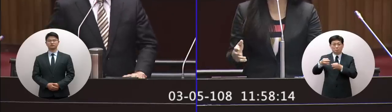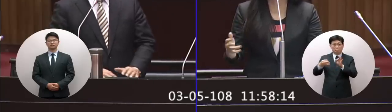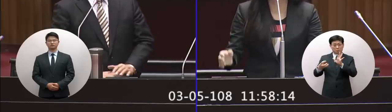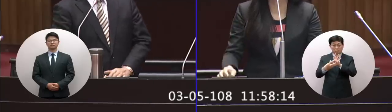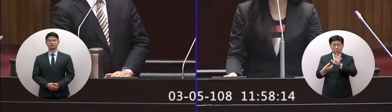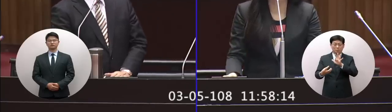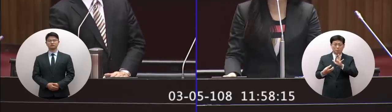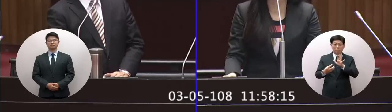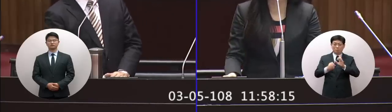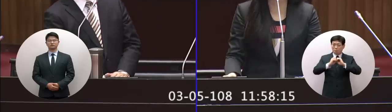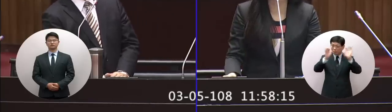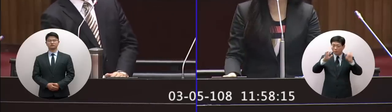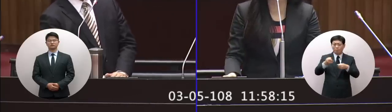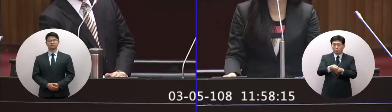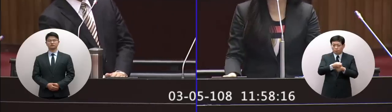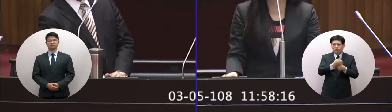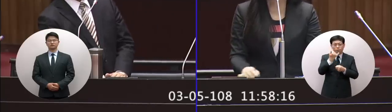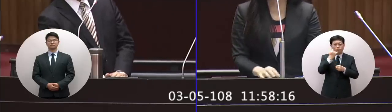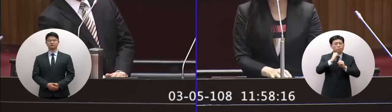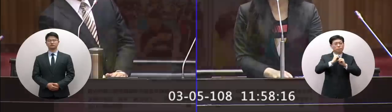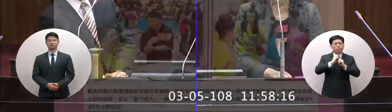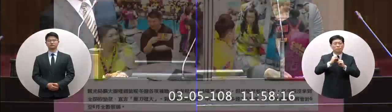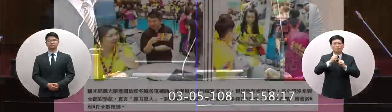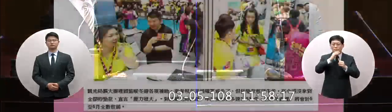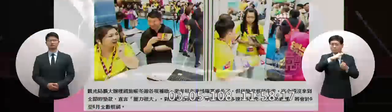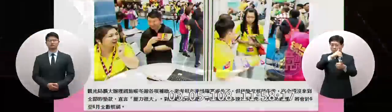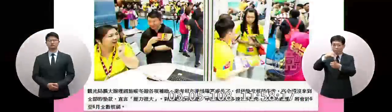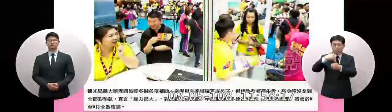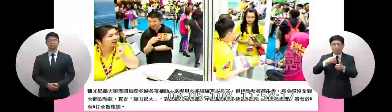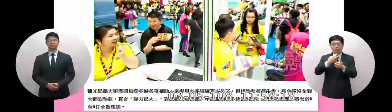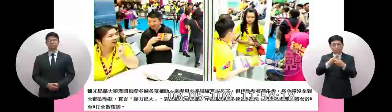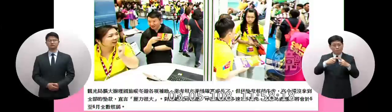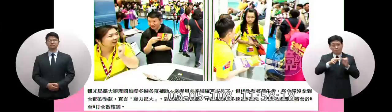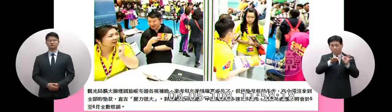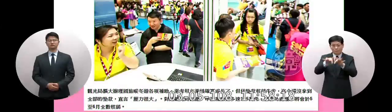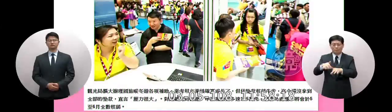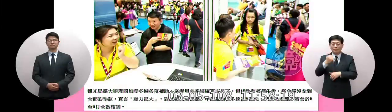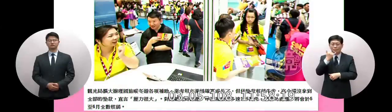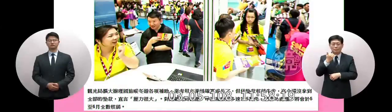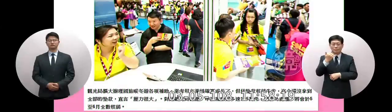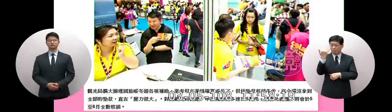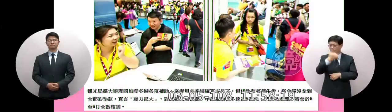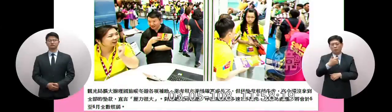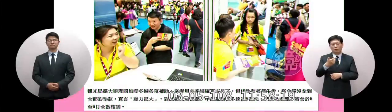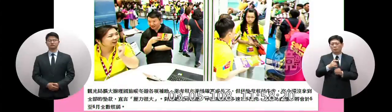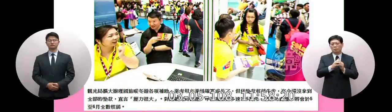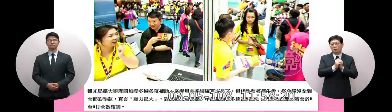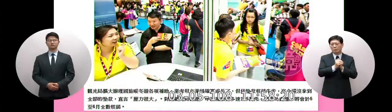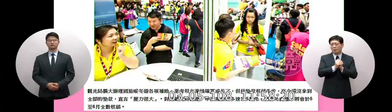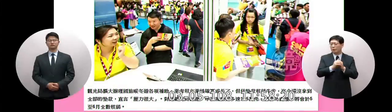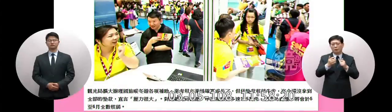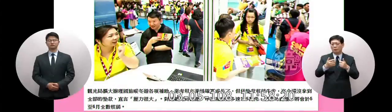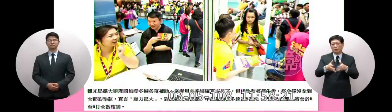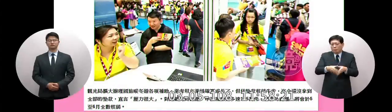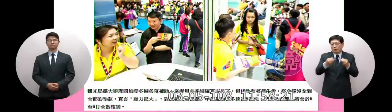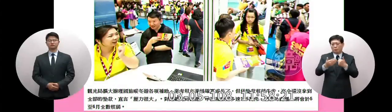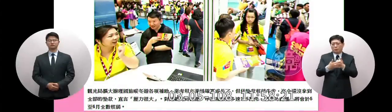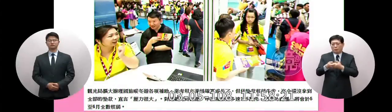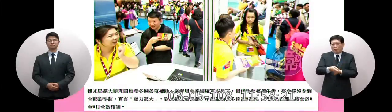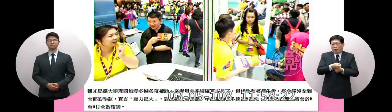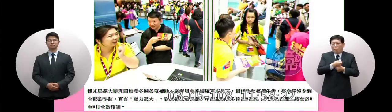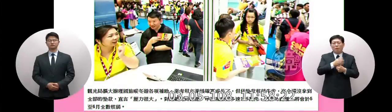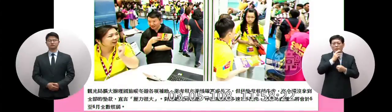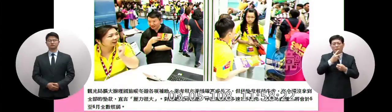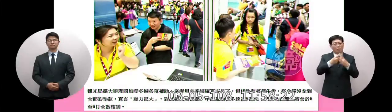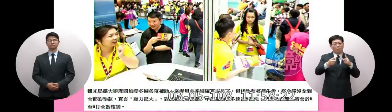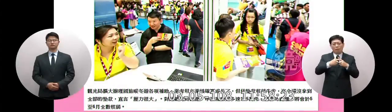哦，帮你们这个打个广告哈，宣传那多招一些客人哦。那客人结果他们说，拜托，不要再帮我打广告了，